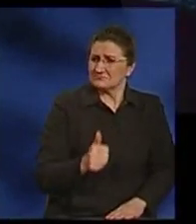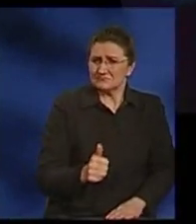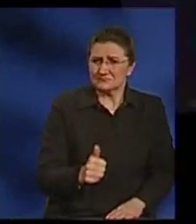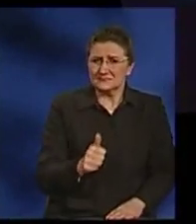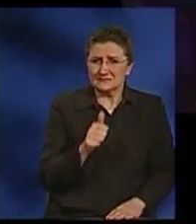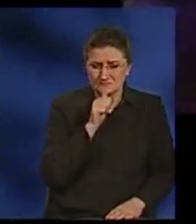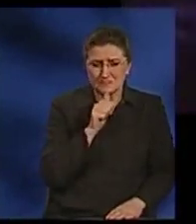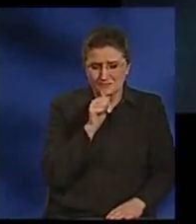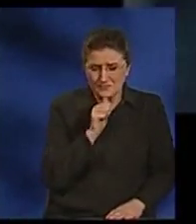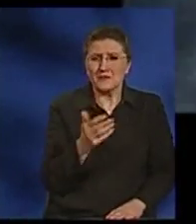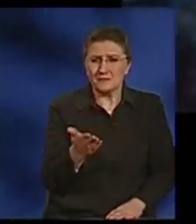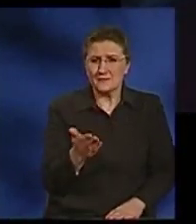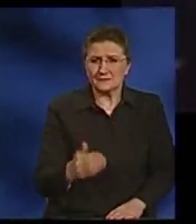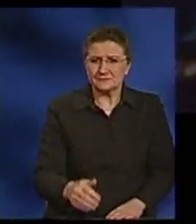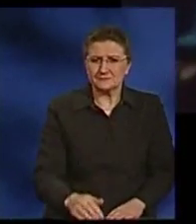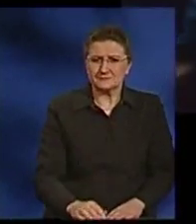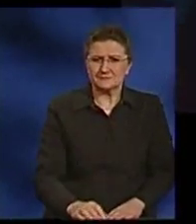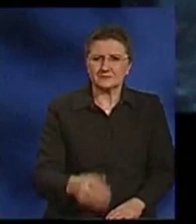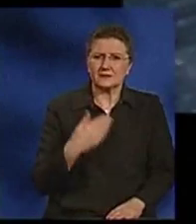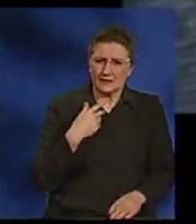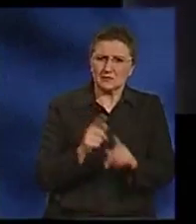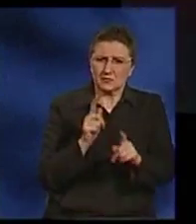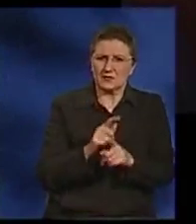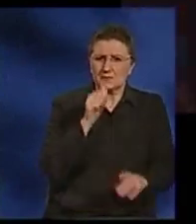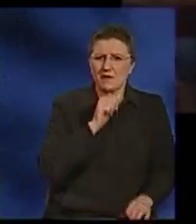А что? Ну, я, пожалуй, попробую